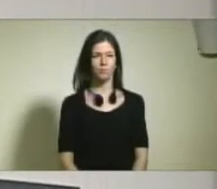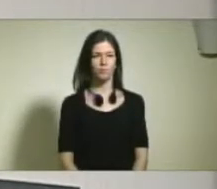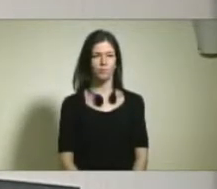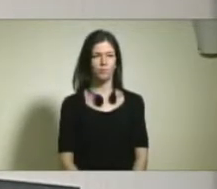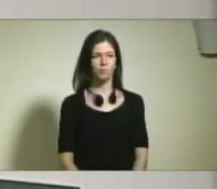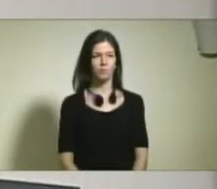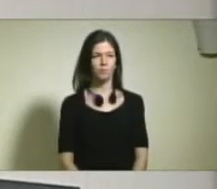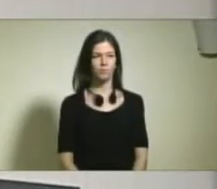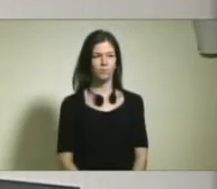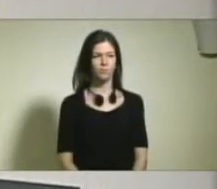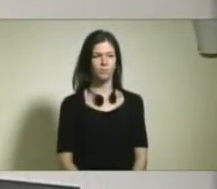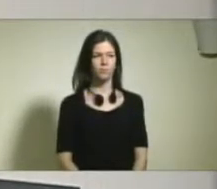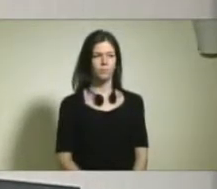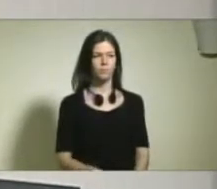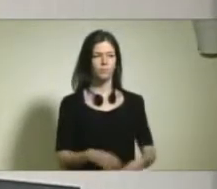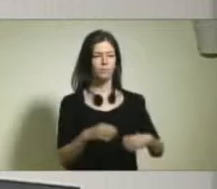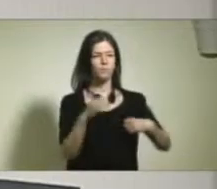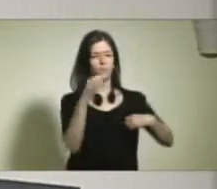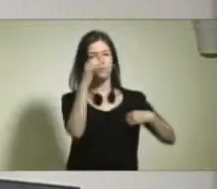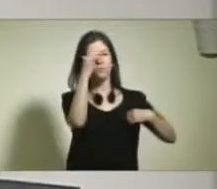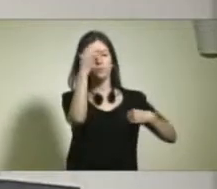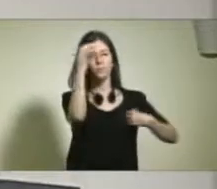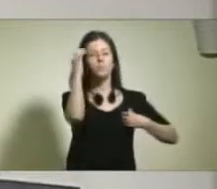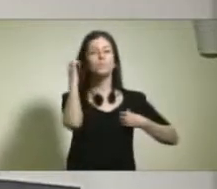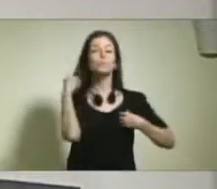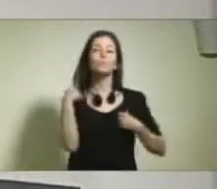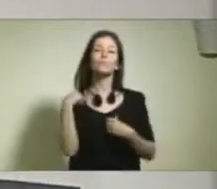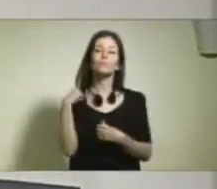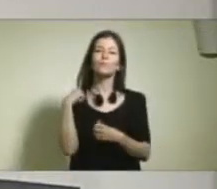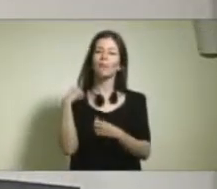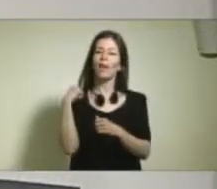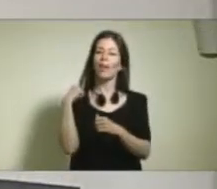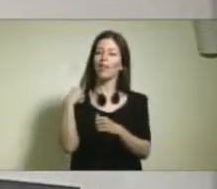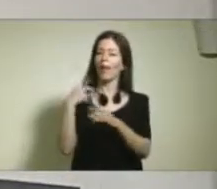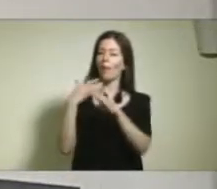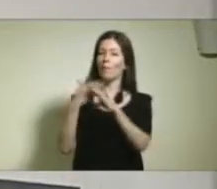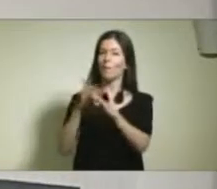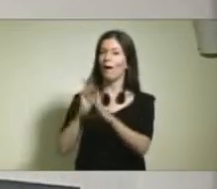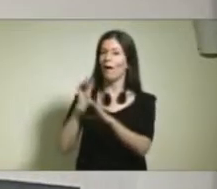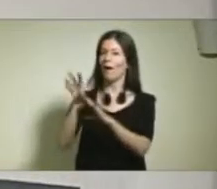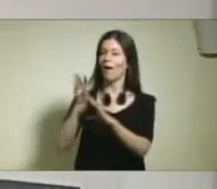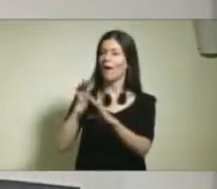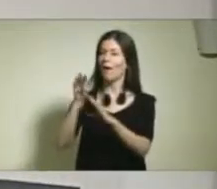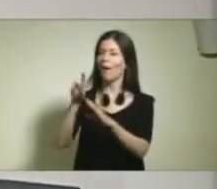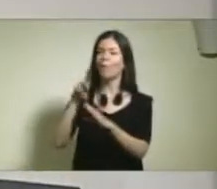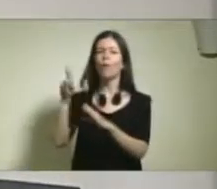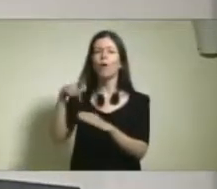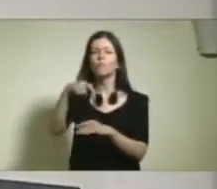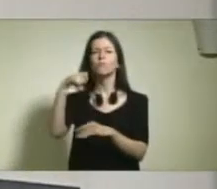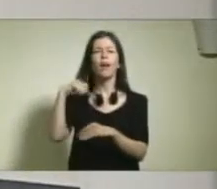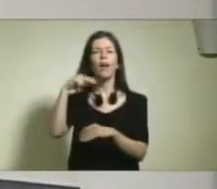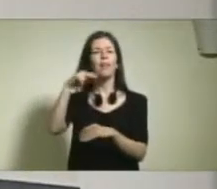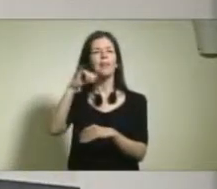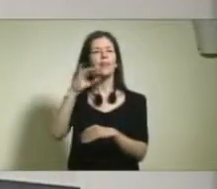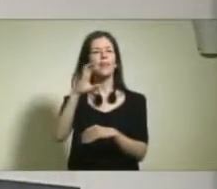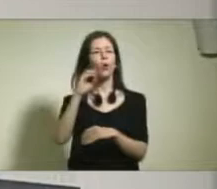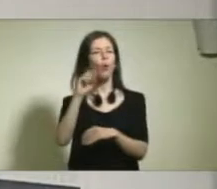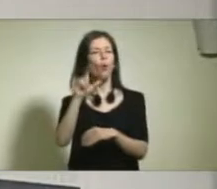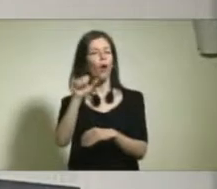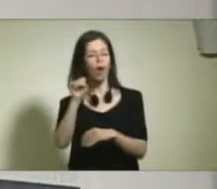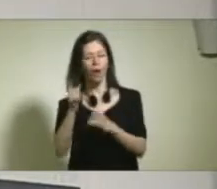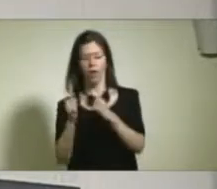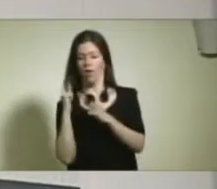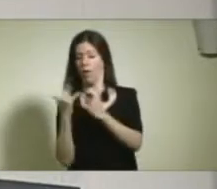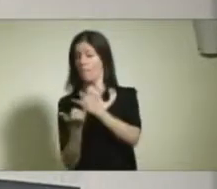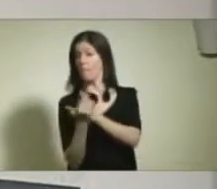Oui, j'ai complété mon transparent hier soir pour compléter ce que disait Nicolas, ce que vous avez dit Nicolas hier matin,